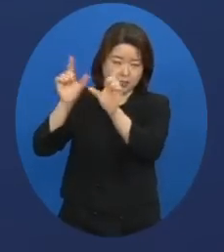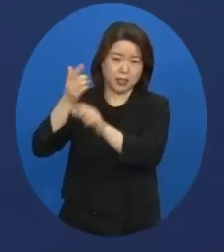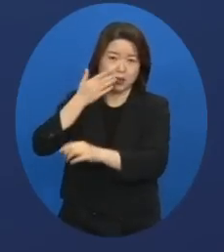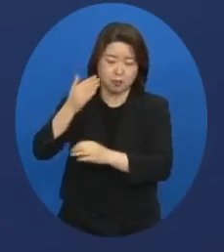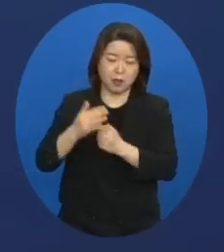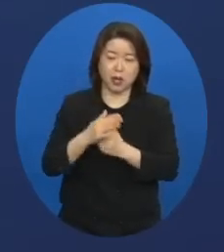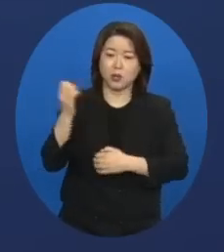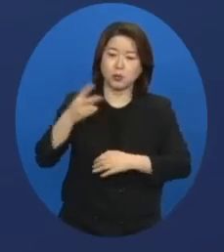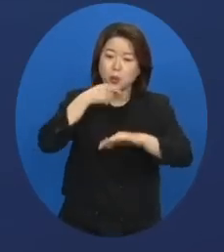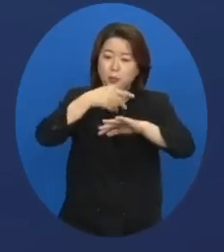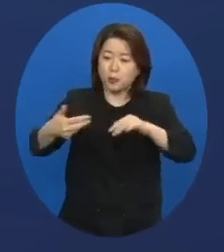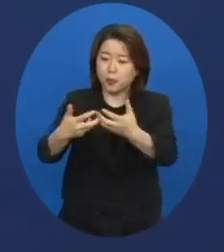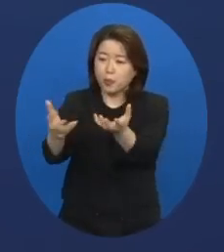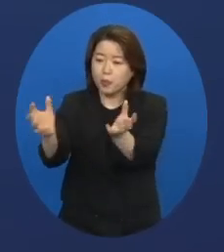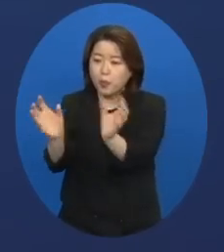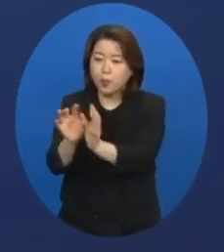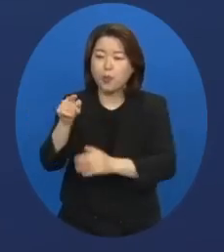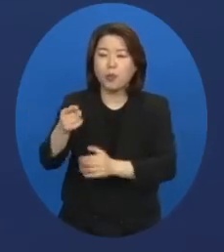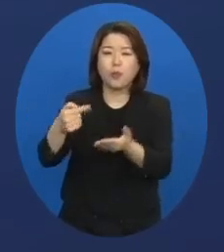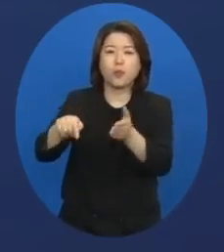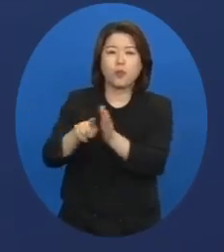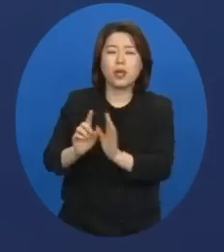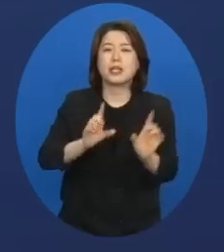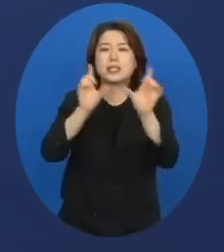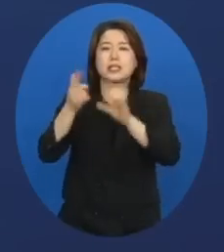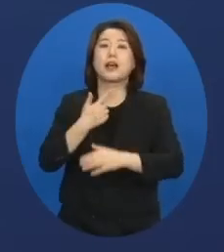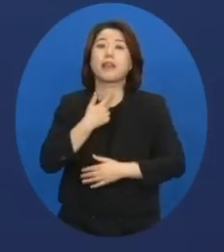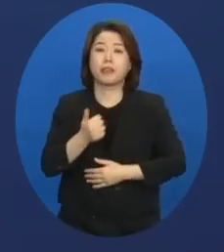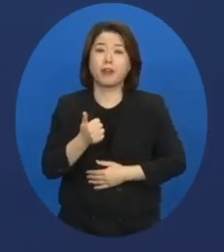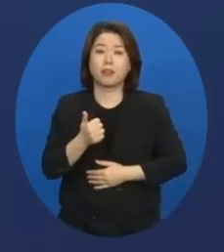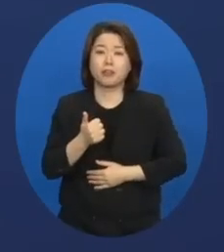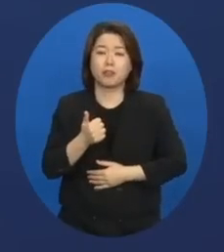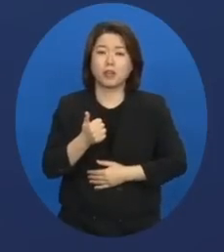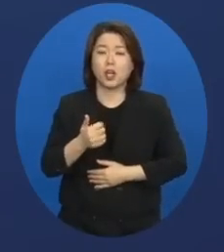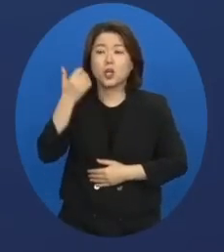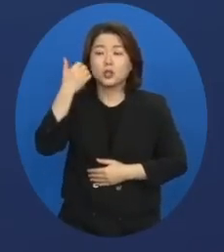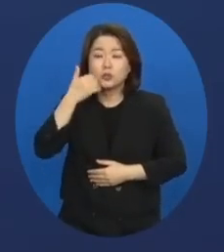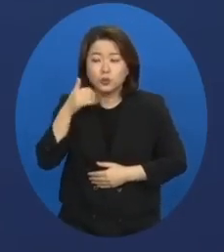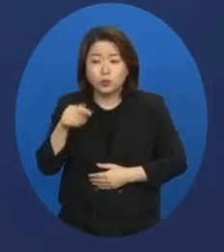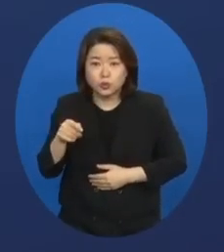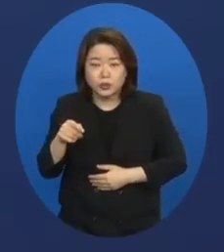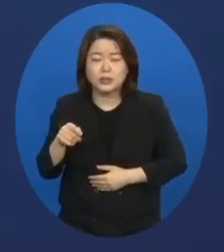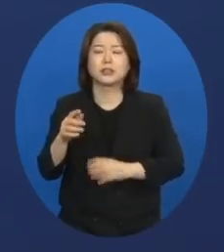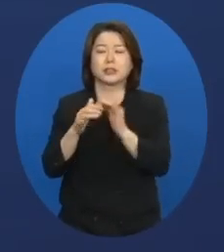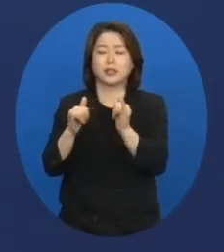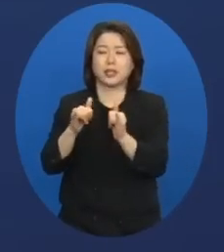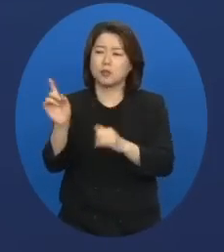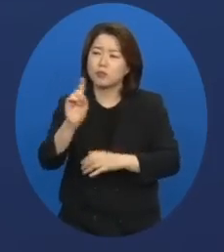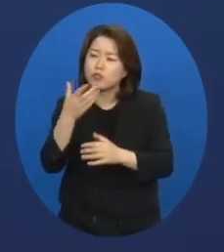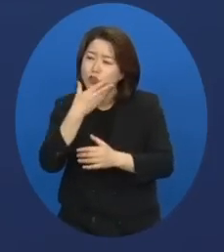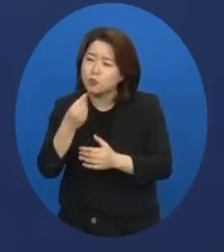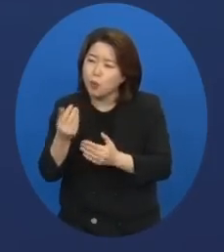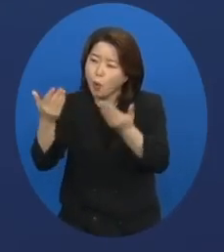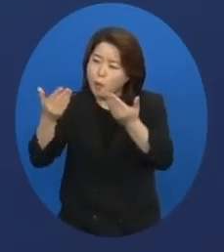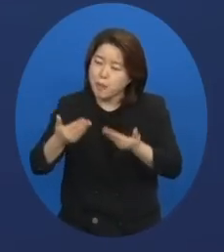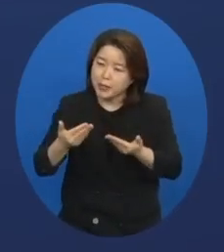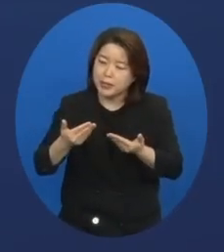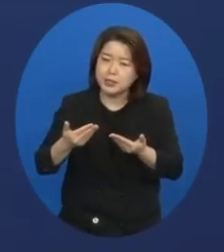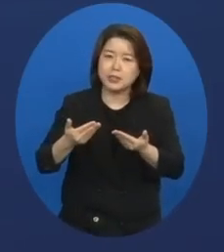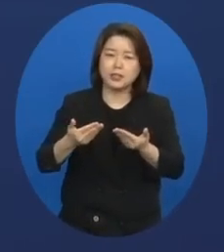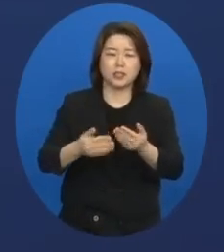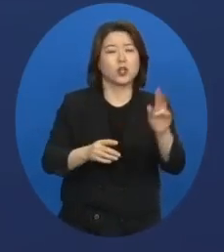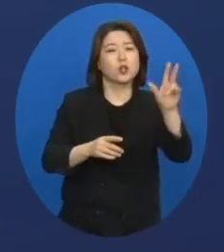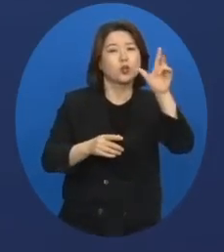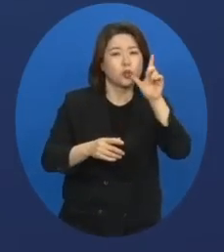동족 공동체를 위해서 살았던 바로 그 자가 어떤 복을 받는지를 하나님께서 여호수아 15장에서